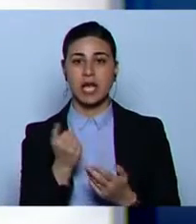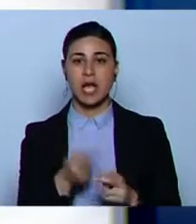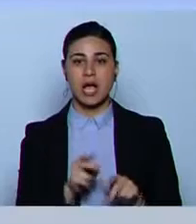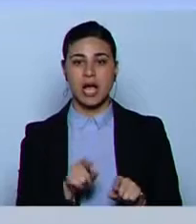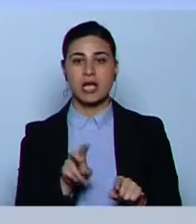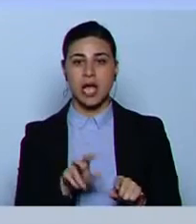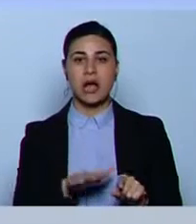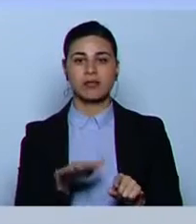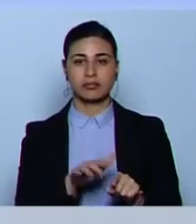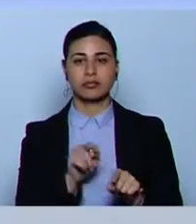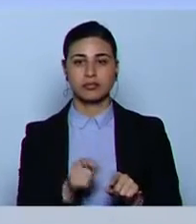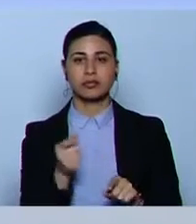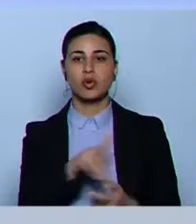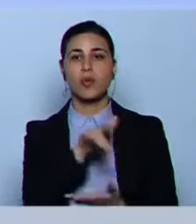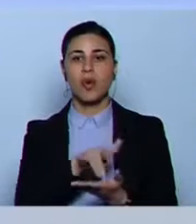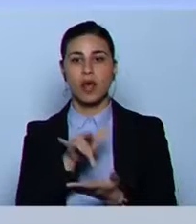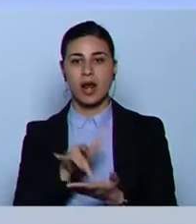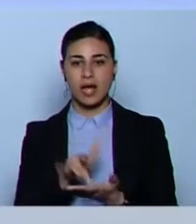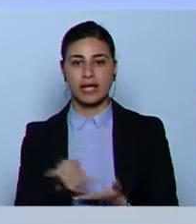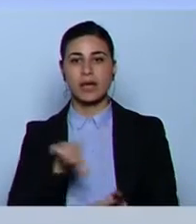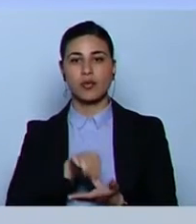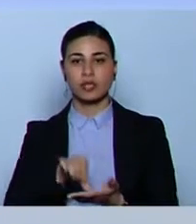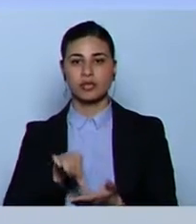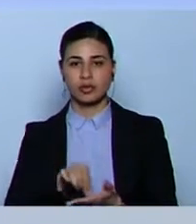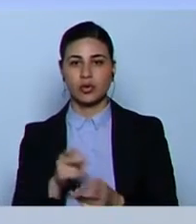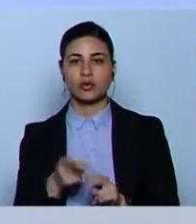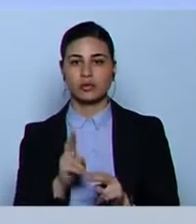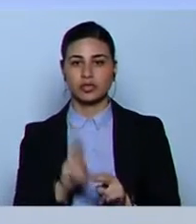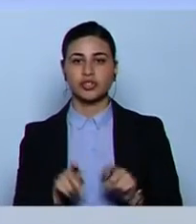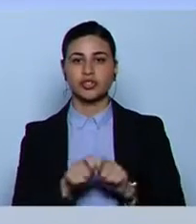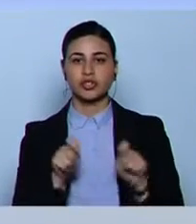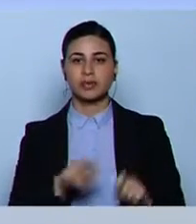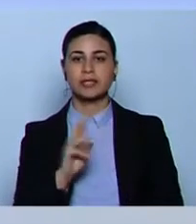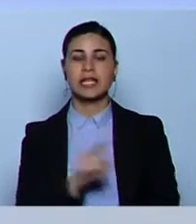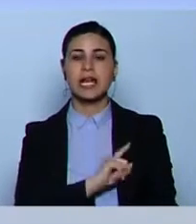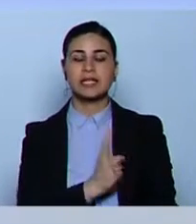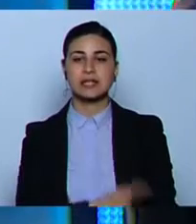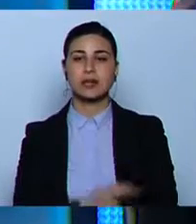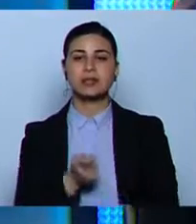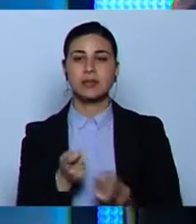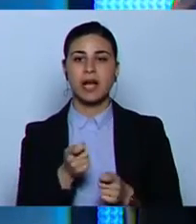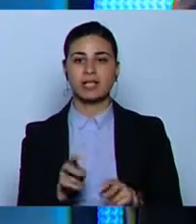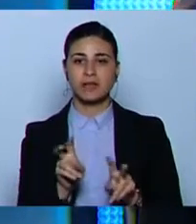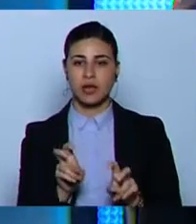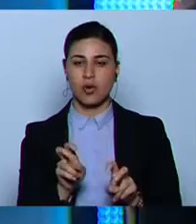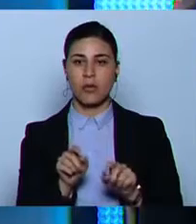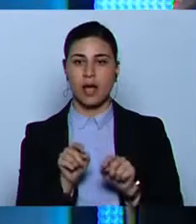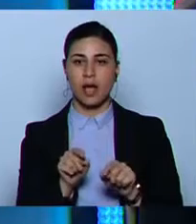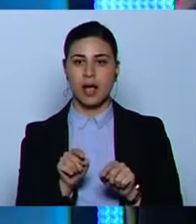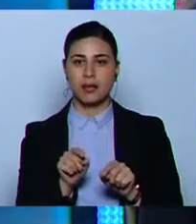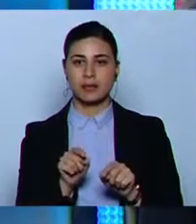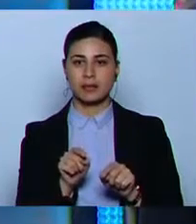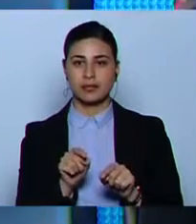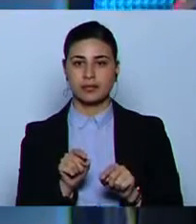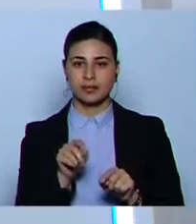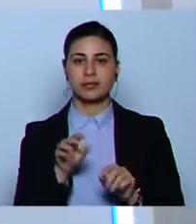ამ დონეზე გარკვეული მოქალაქეთა მონაწილეობით ფორმების შექმნას და გაძლიერებას მმართველობითი სეგმენტის ამ